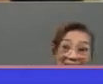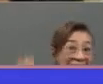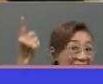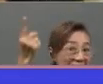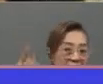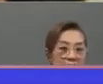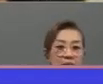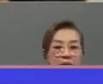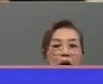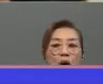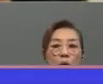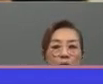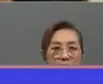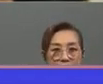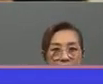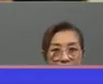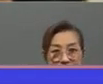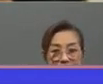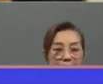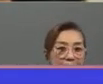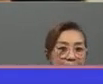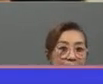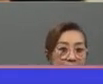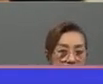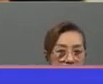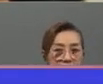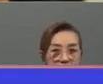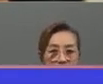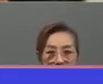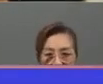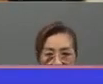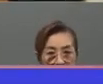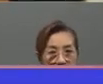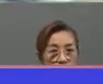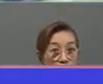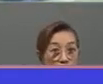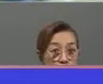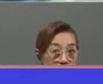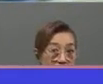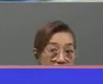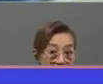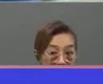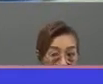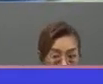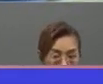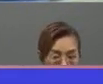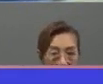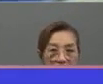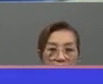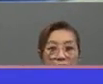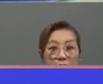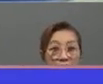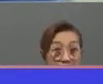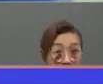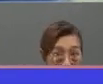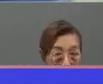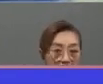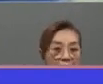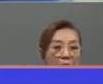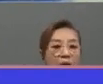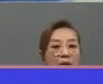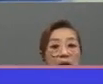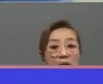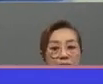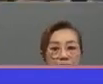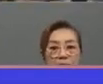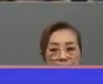เดี๋ยวเขาจะมีย้อนหลังพูดง่ายๆก็คือตกเบิกให้อ่าใช่คำว่าตกเบิกใช่อก็น้องๆนะที่มาเป็นข้าราชการตั้งแต่วัน